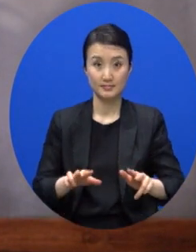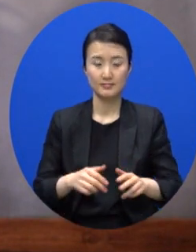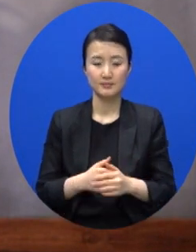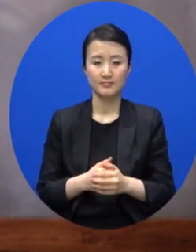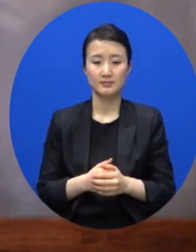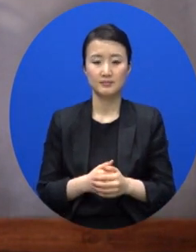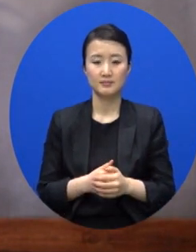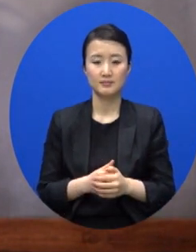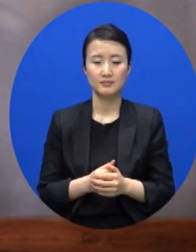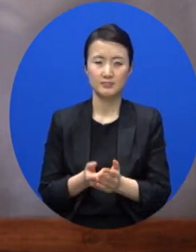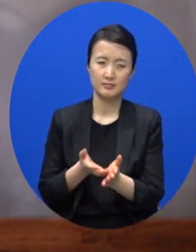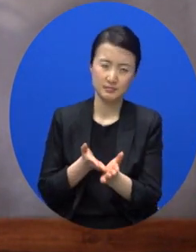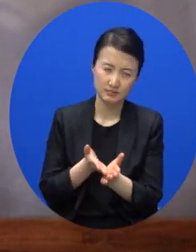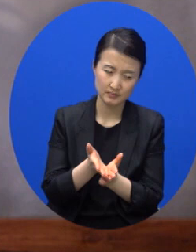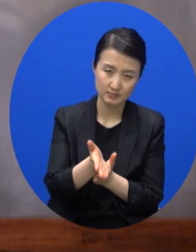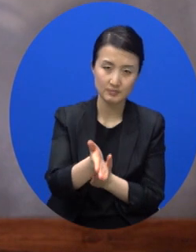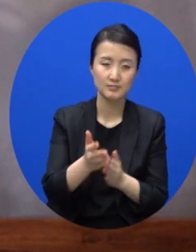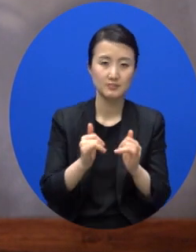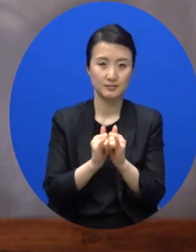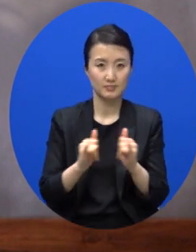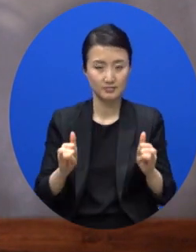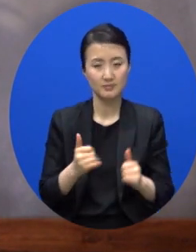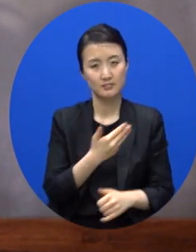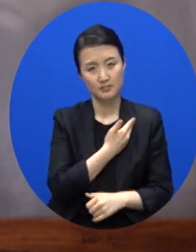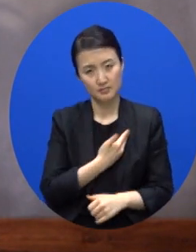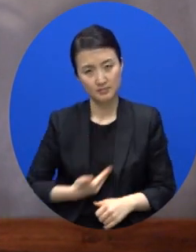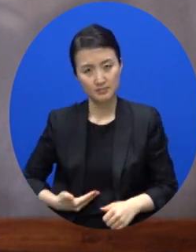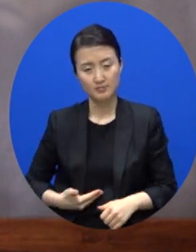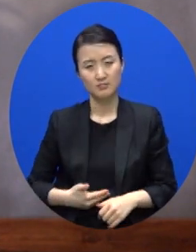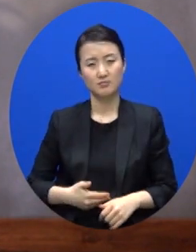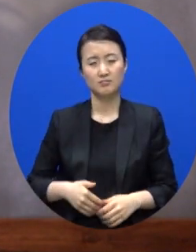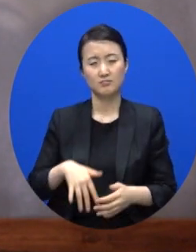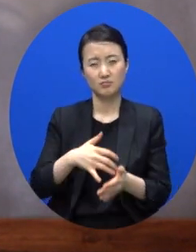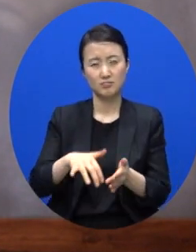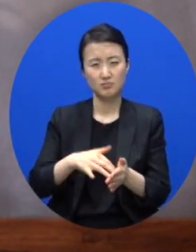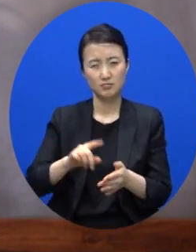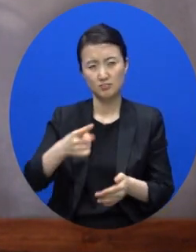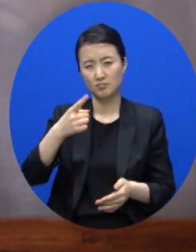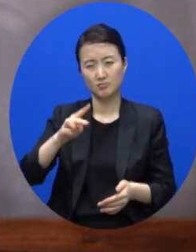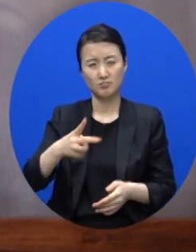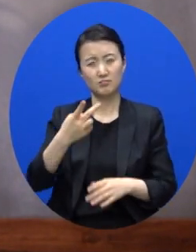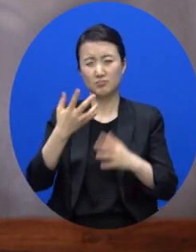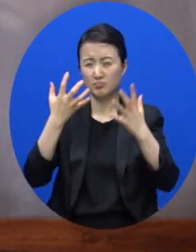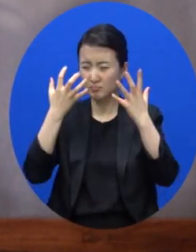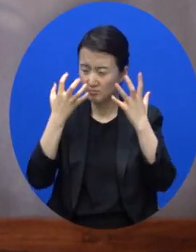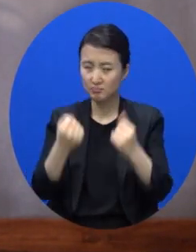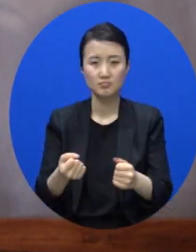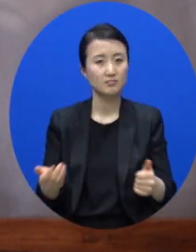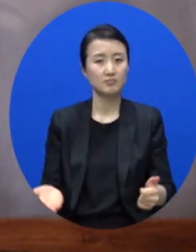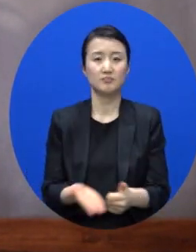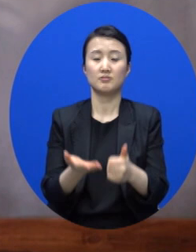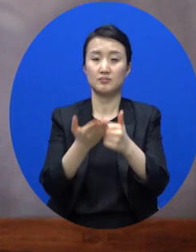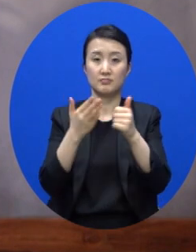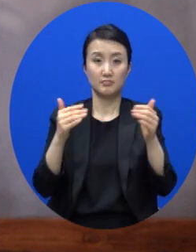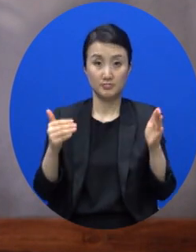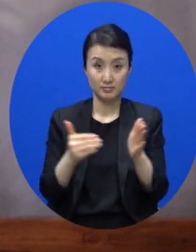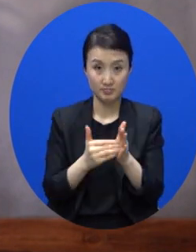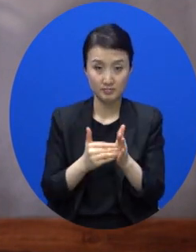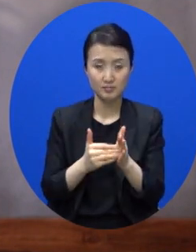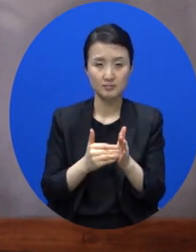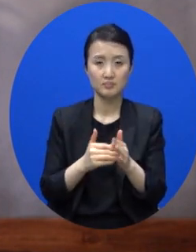이제 전공자 제자들을 양성을 시키다 보니까 전국 각지에